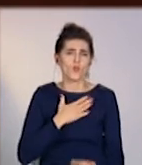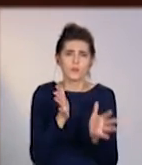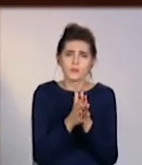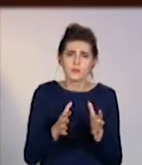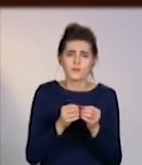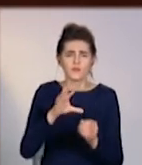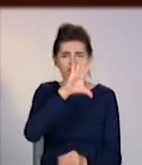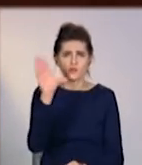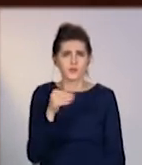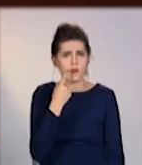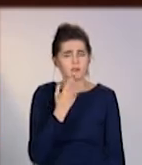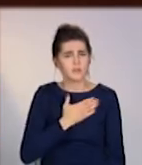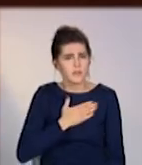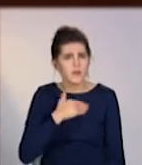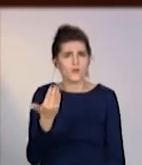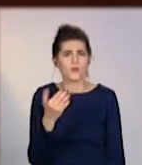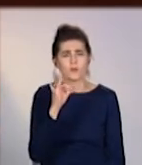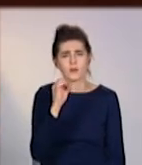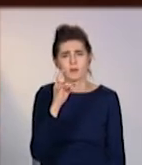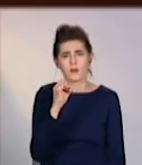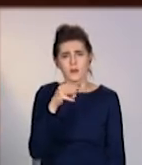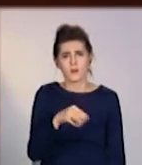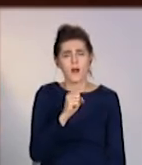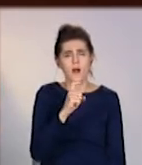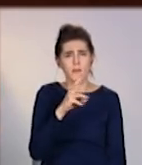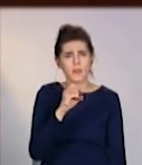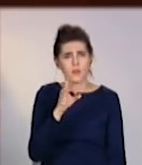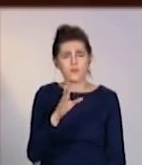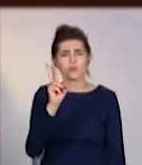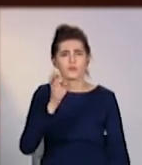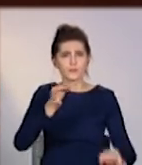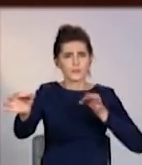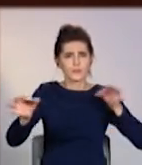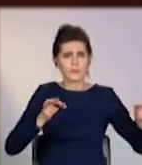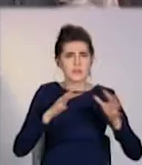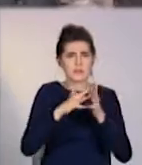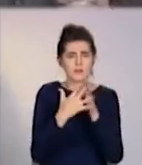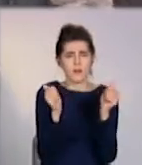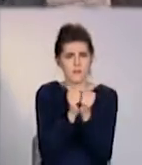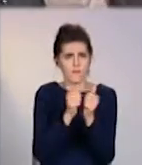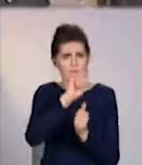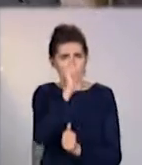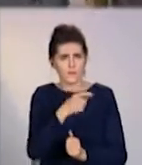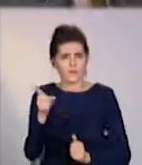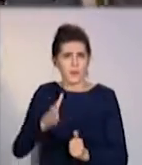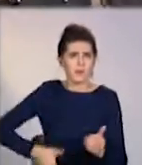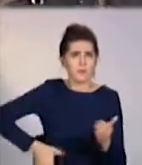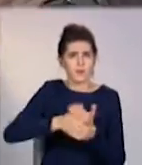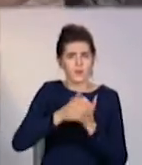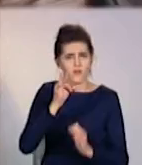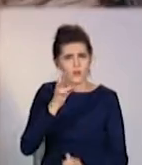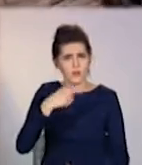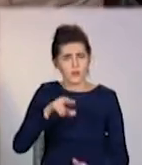всі жителі, я думаю, не тільки прифронтових зон, але й всі люди, яким він допомагає. За час